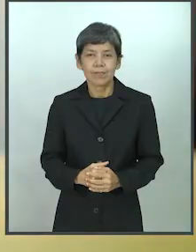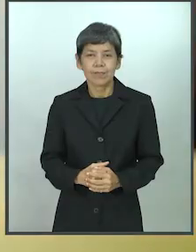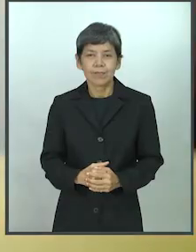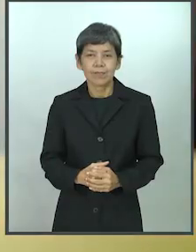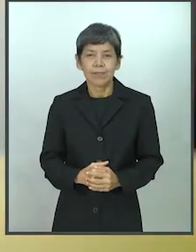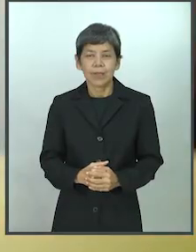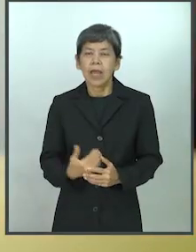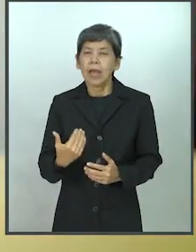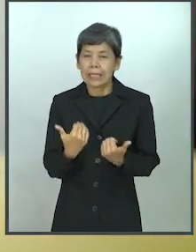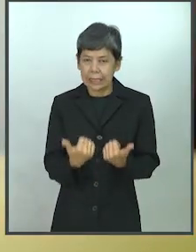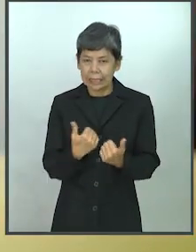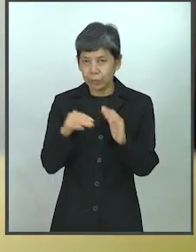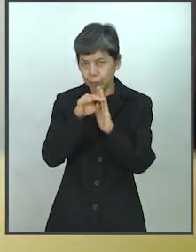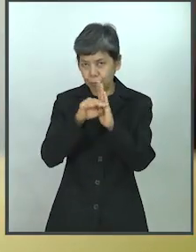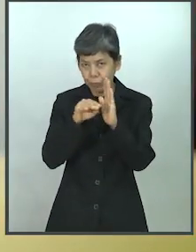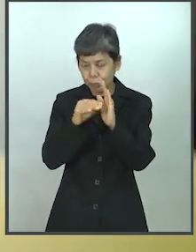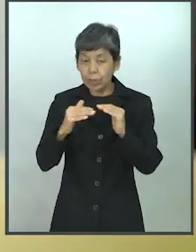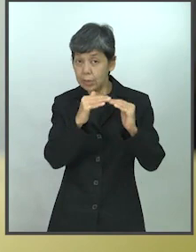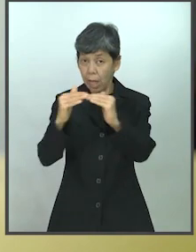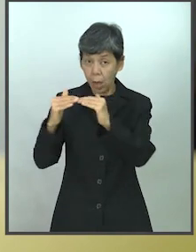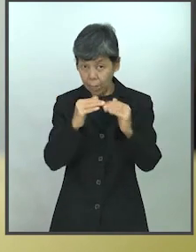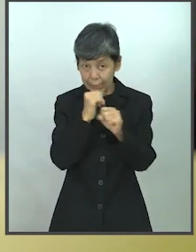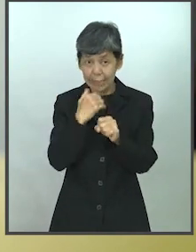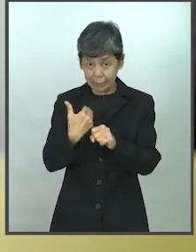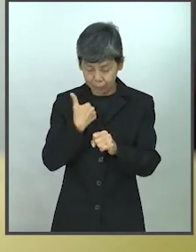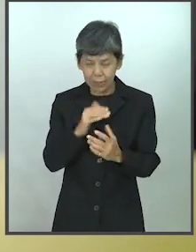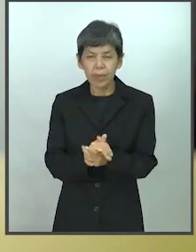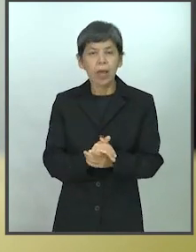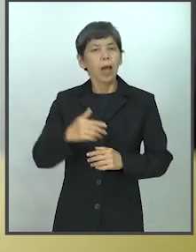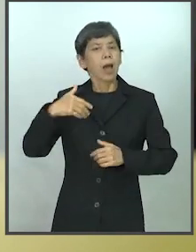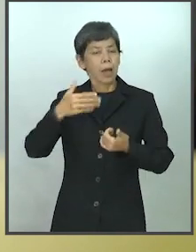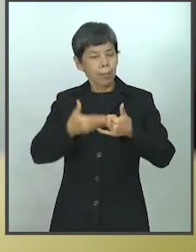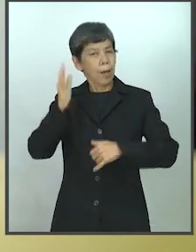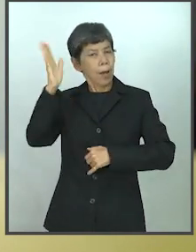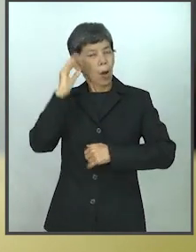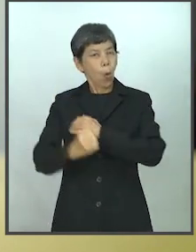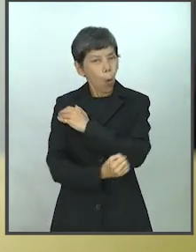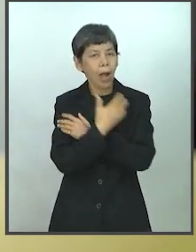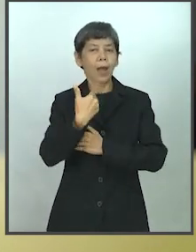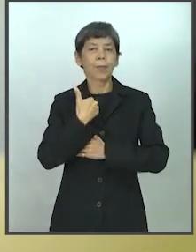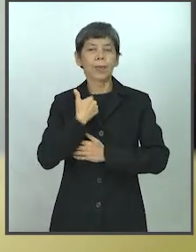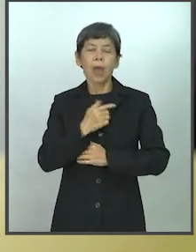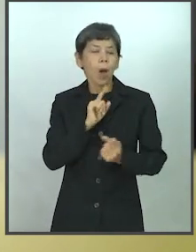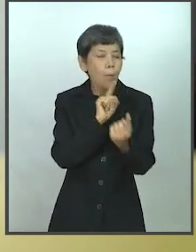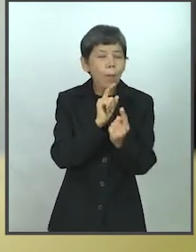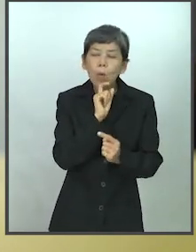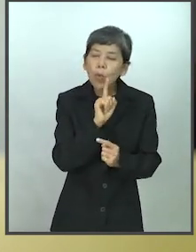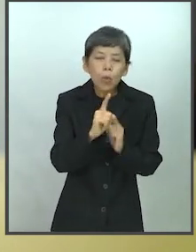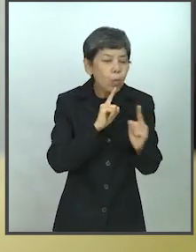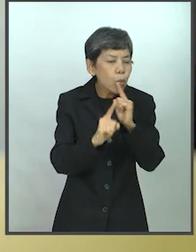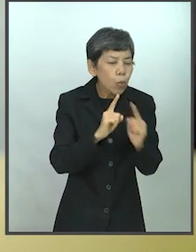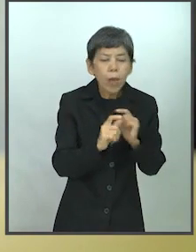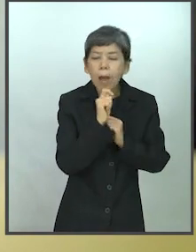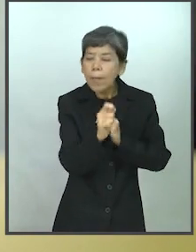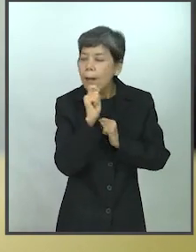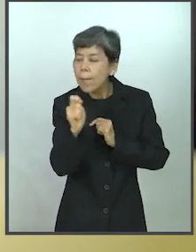การที่มีรายการเคียงบ่าเคียงไหลเนี่ยนะครับนะพิธีกรเขาก็มีโอกาสที่จะไปสัมภาษณ์บุคคลสำคัญต่